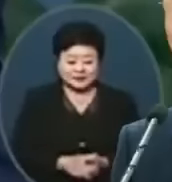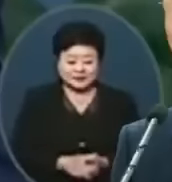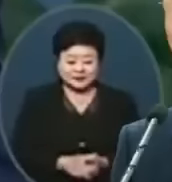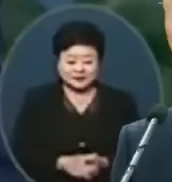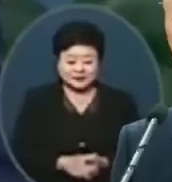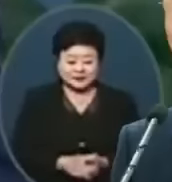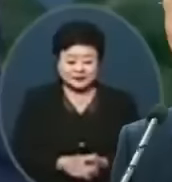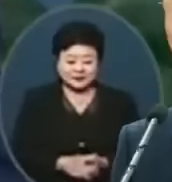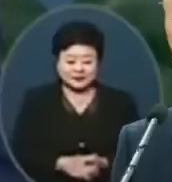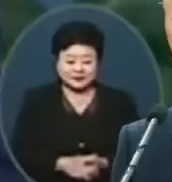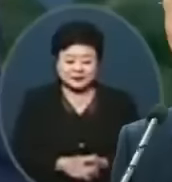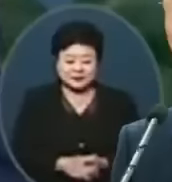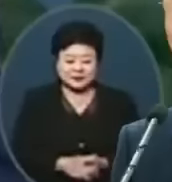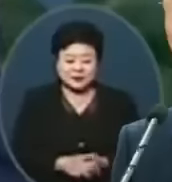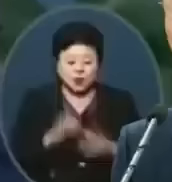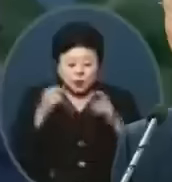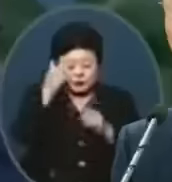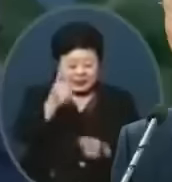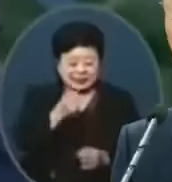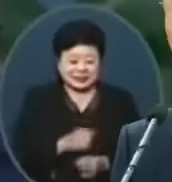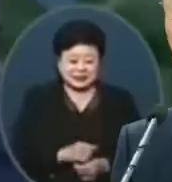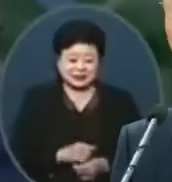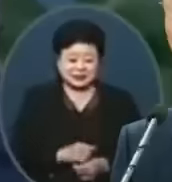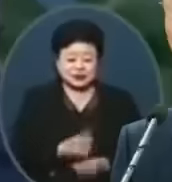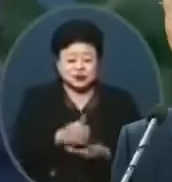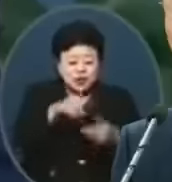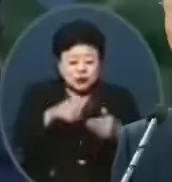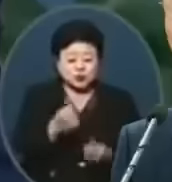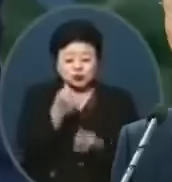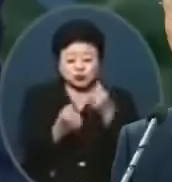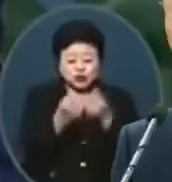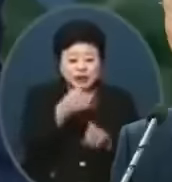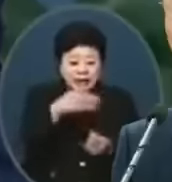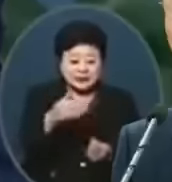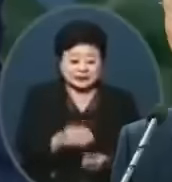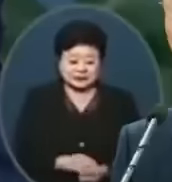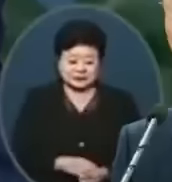제가 오스트레일리아에 가서 교역자 수양회를 열었는데